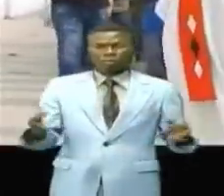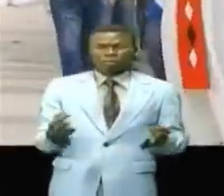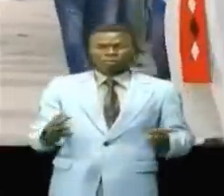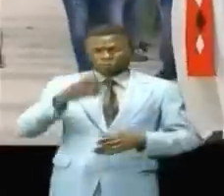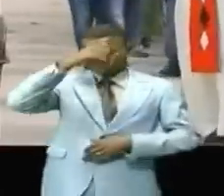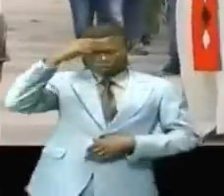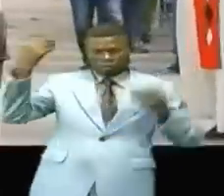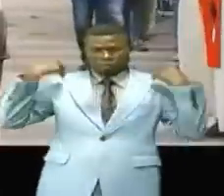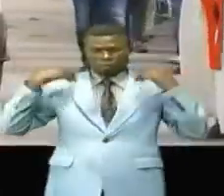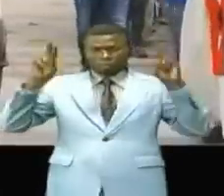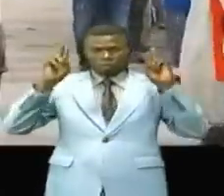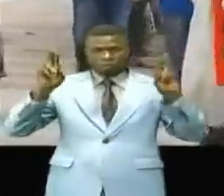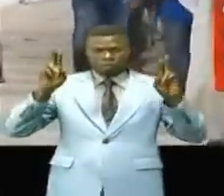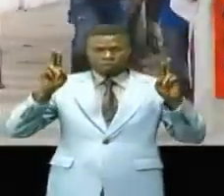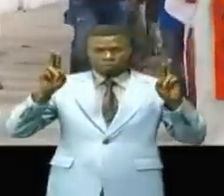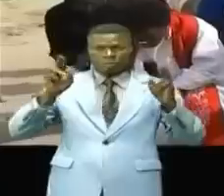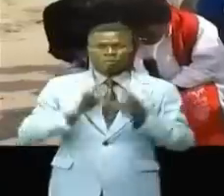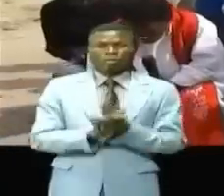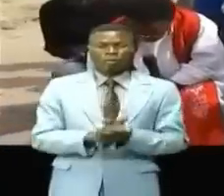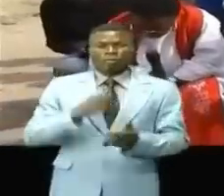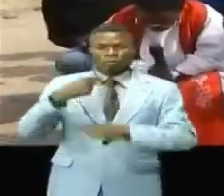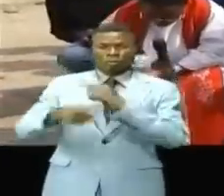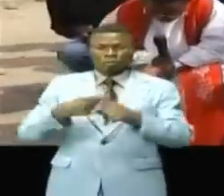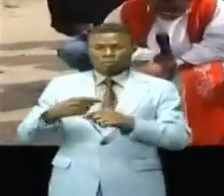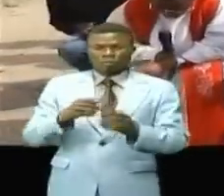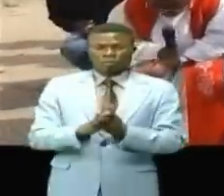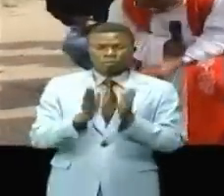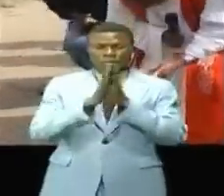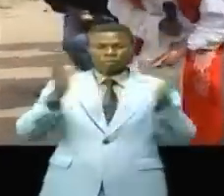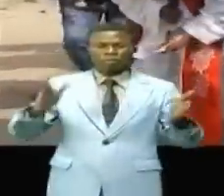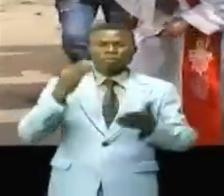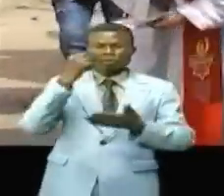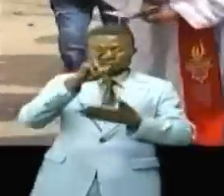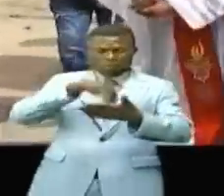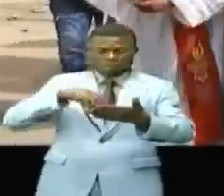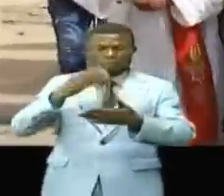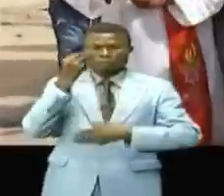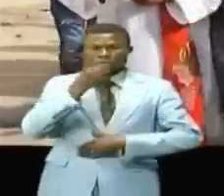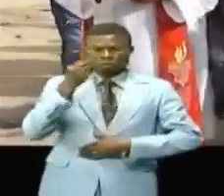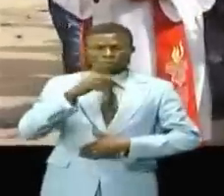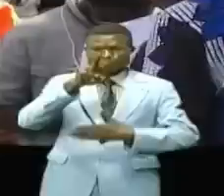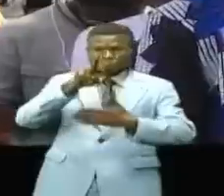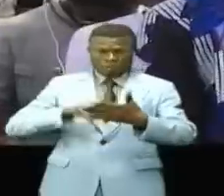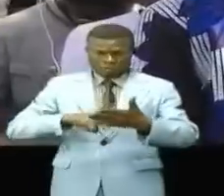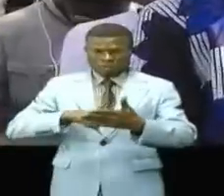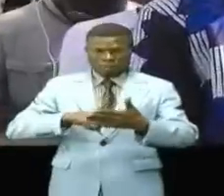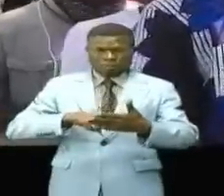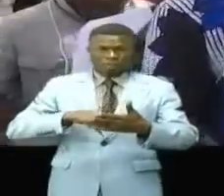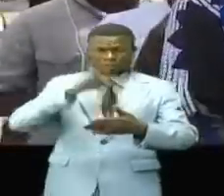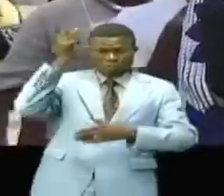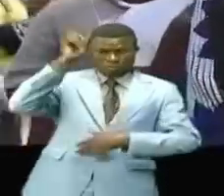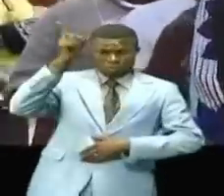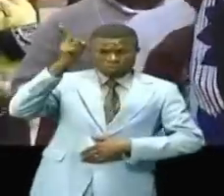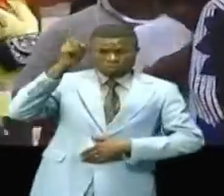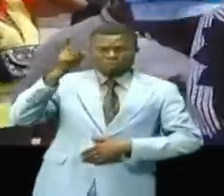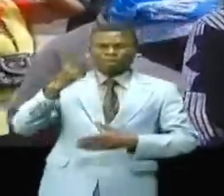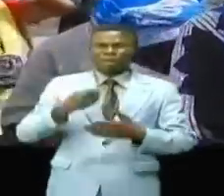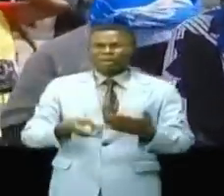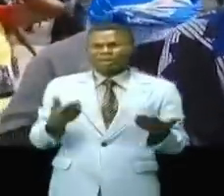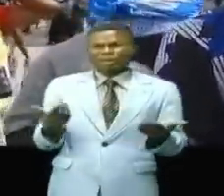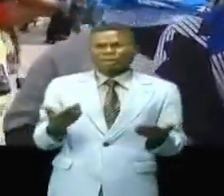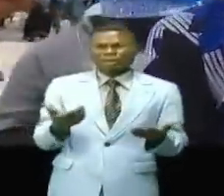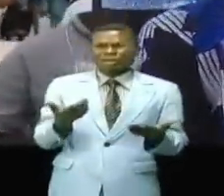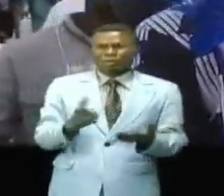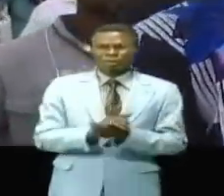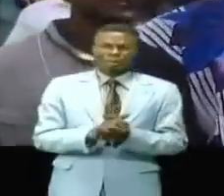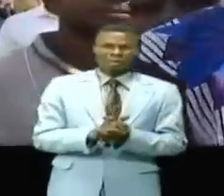du Seigneur. L'office a commencé par une liturgie de la parole dont la lecture principale a été le récit de la passion selon Saint